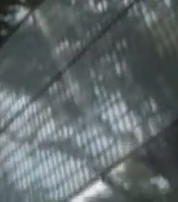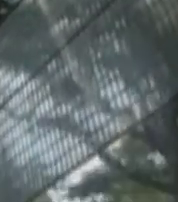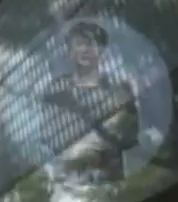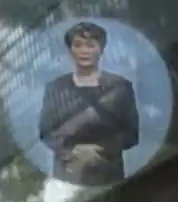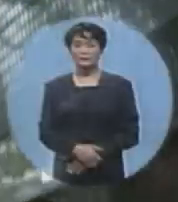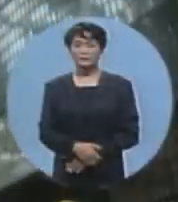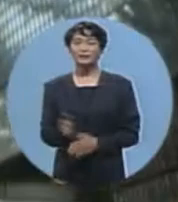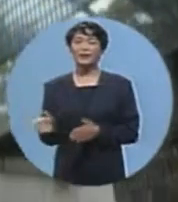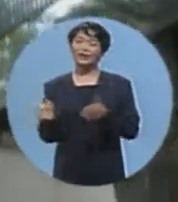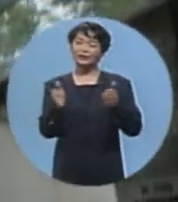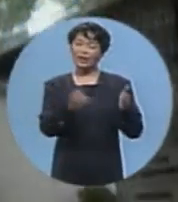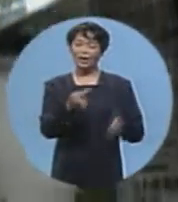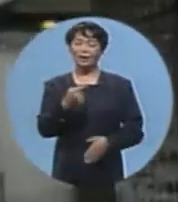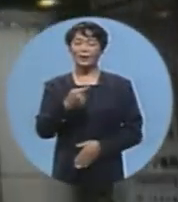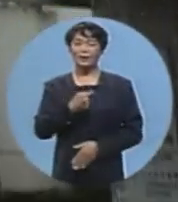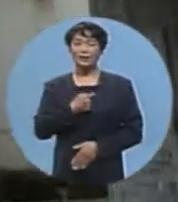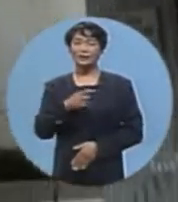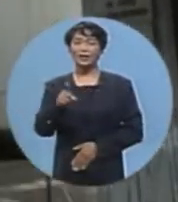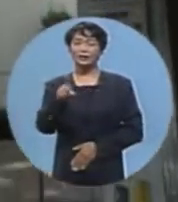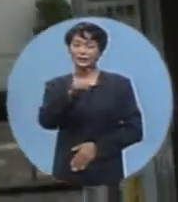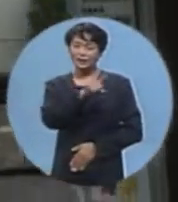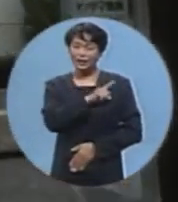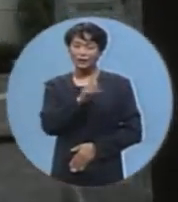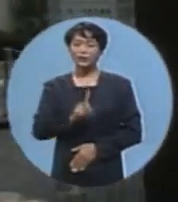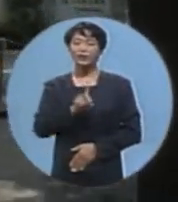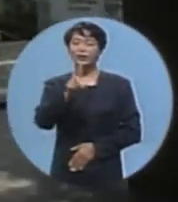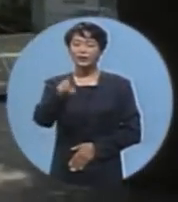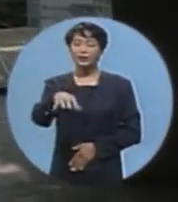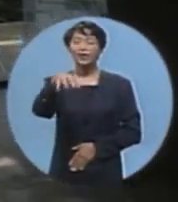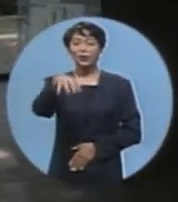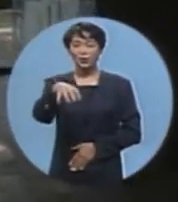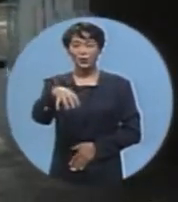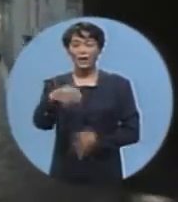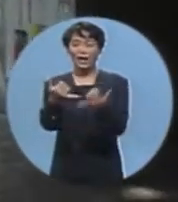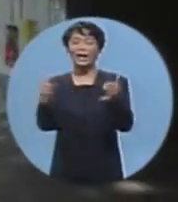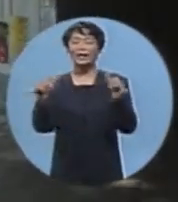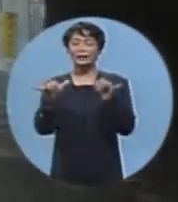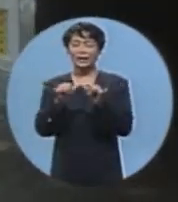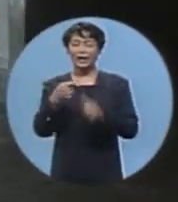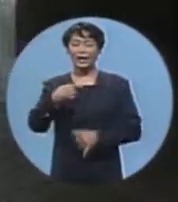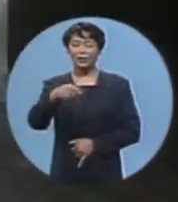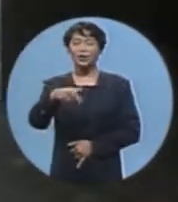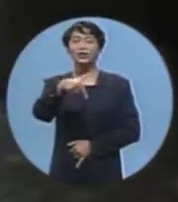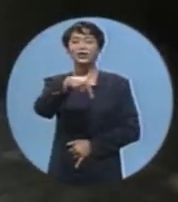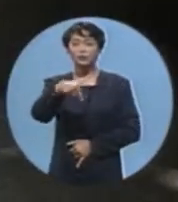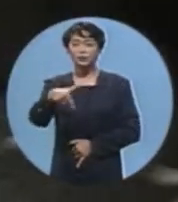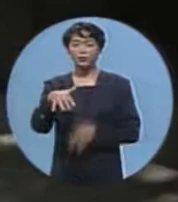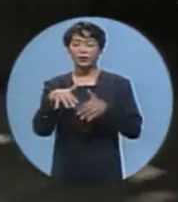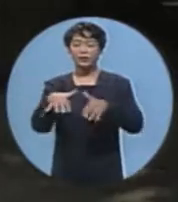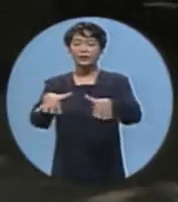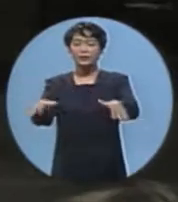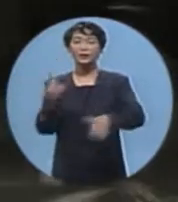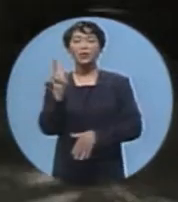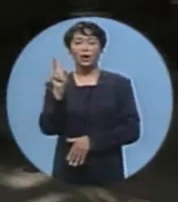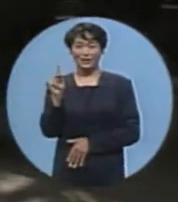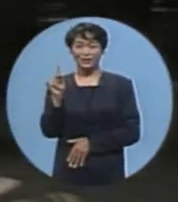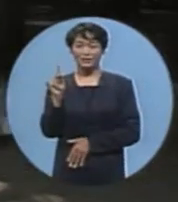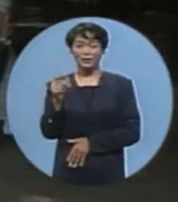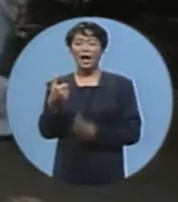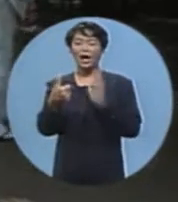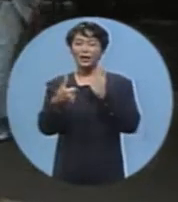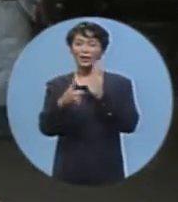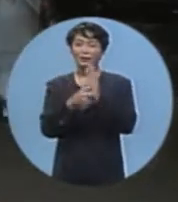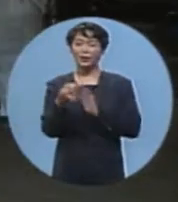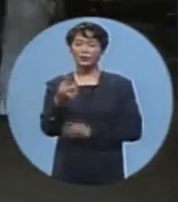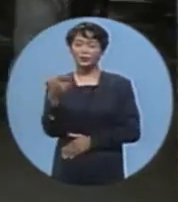さて、私が最初に来たところは、ここは社会教育部振興課というところです。名前はちょいと硬いんですが